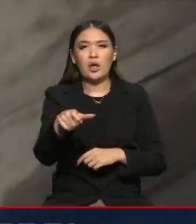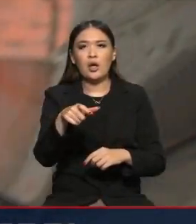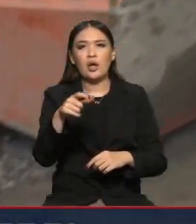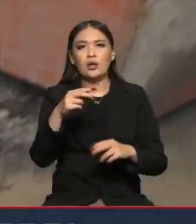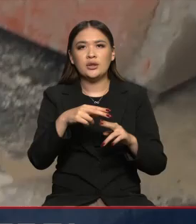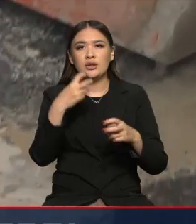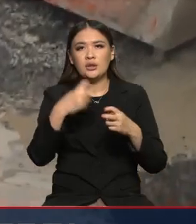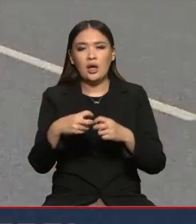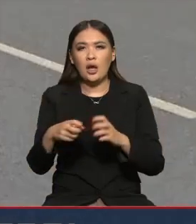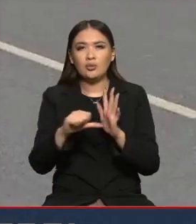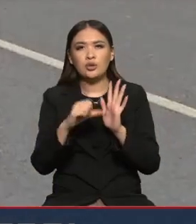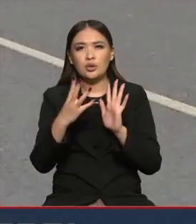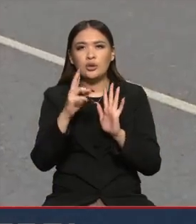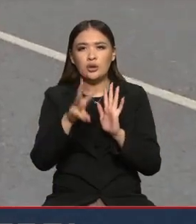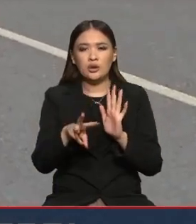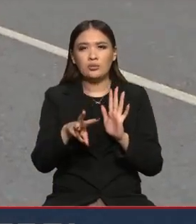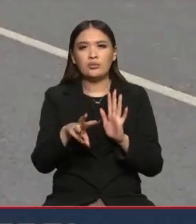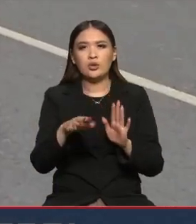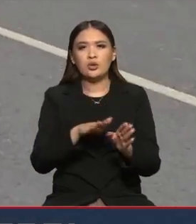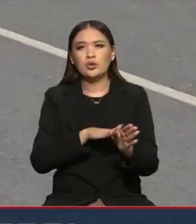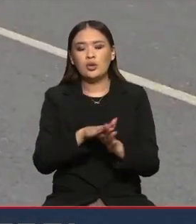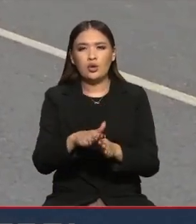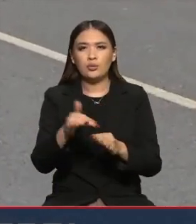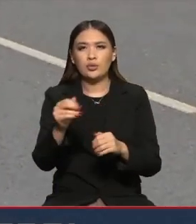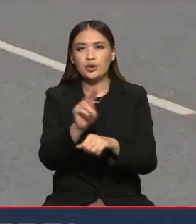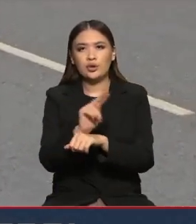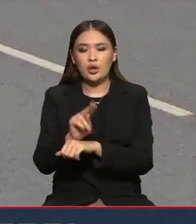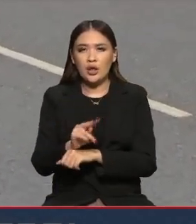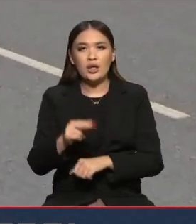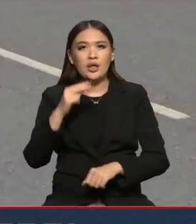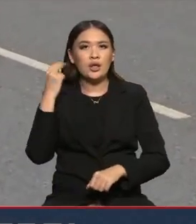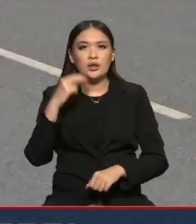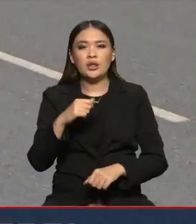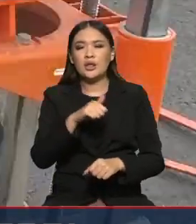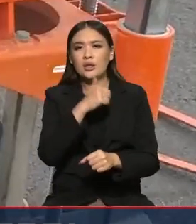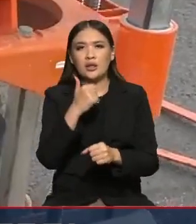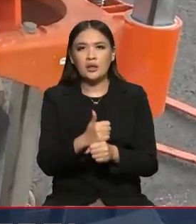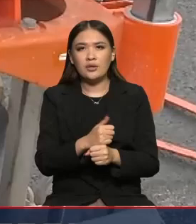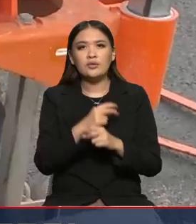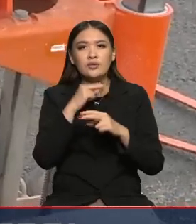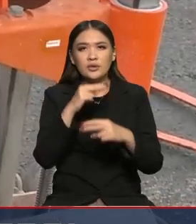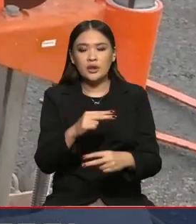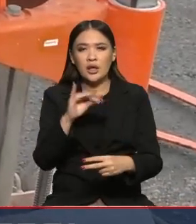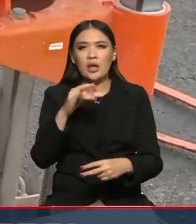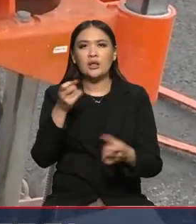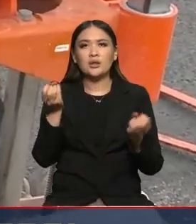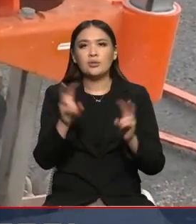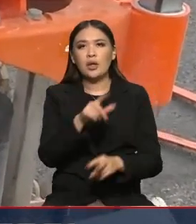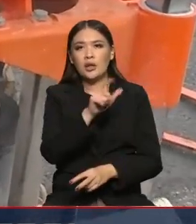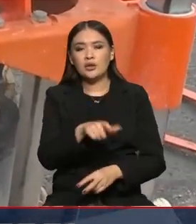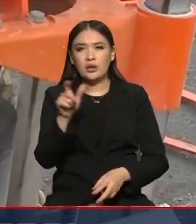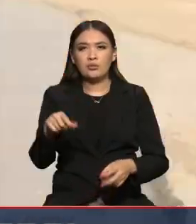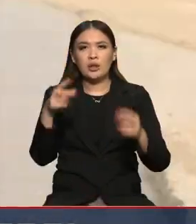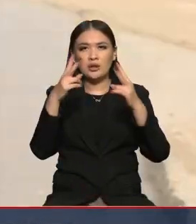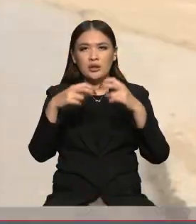шыққан 64 шақырым тас жол қазір толық жаңартылып жатыр. Сапа басты назарда, сондықтан арнайы мамандар ұдайы